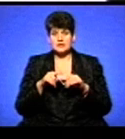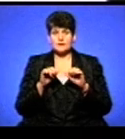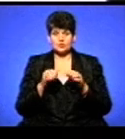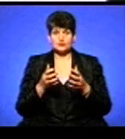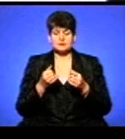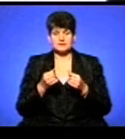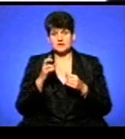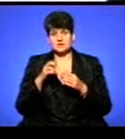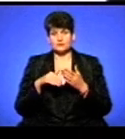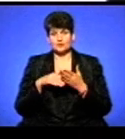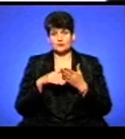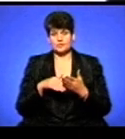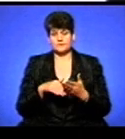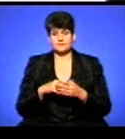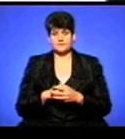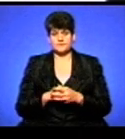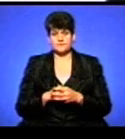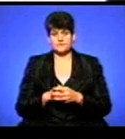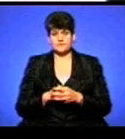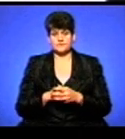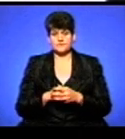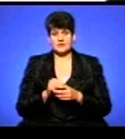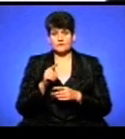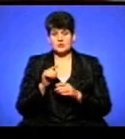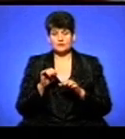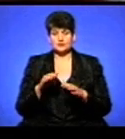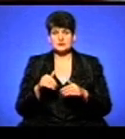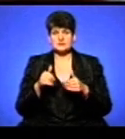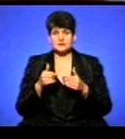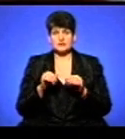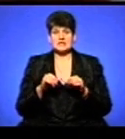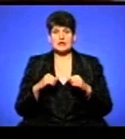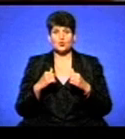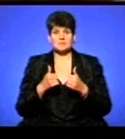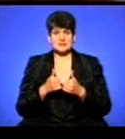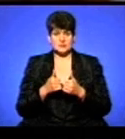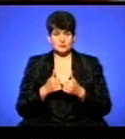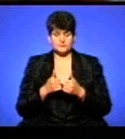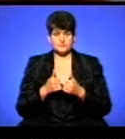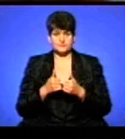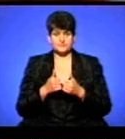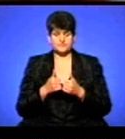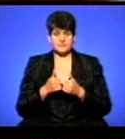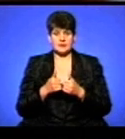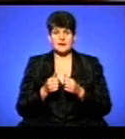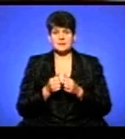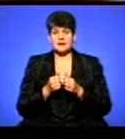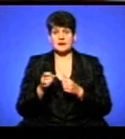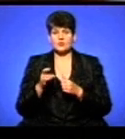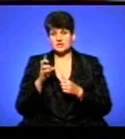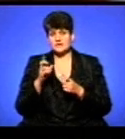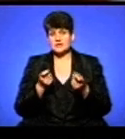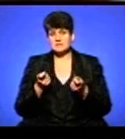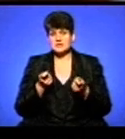державну допомогу, каже Людмила Сірбіненко. Вони можуть звернутися на комісію при районних державних